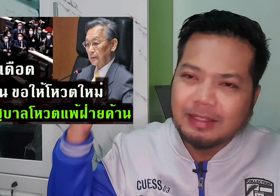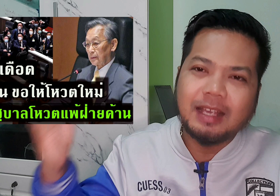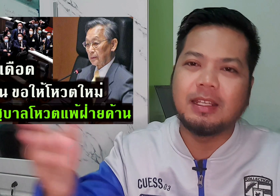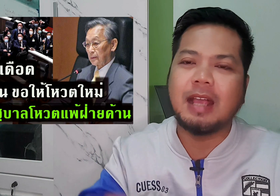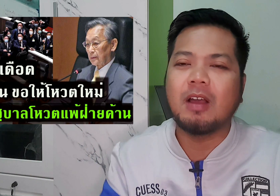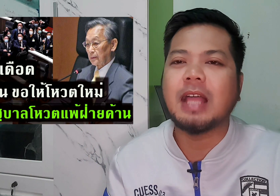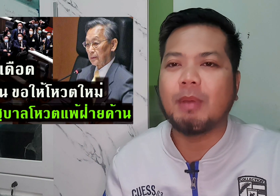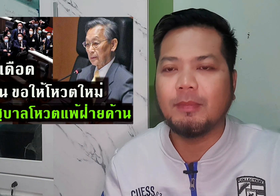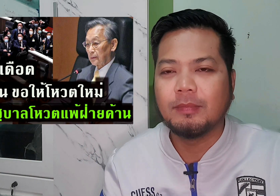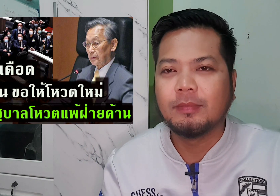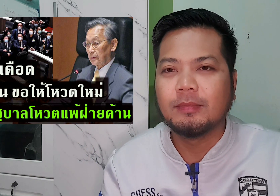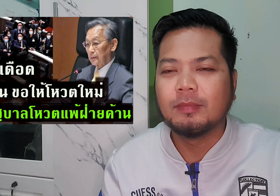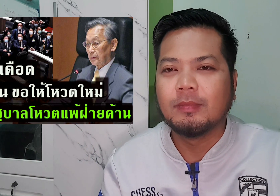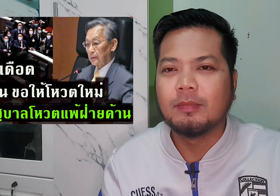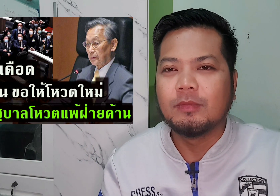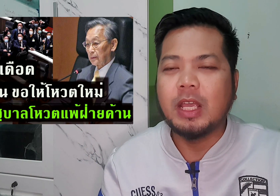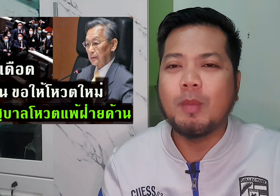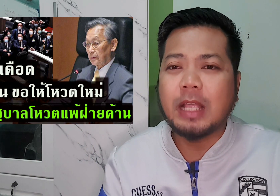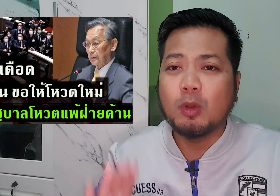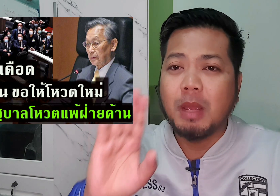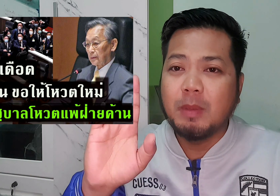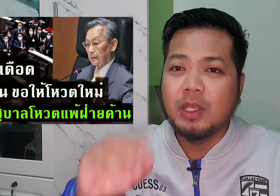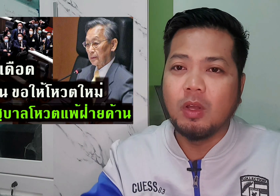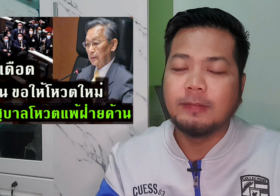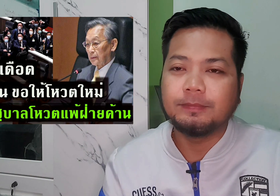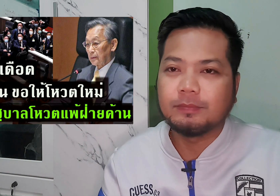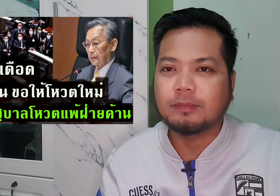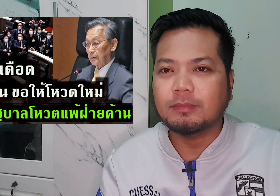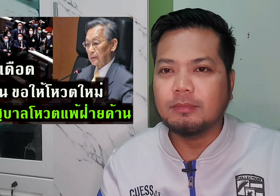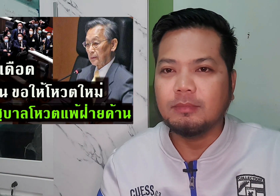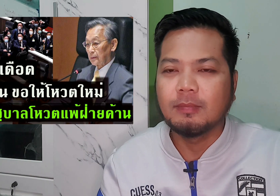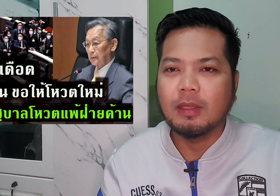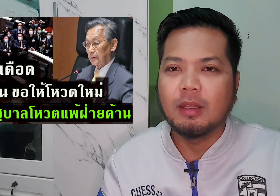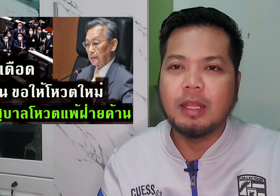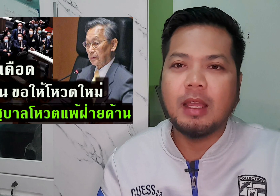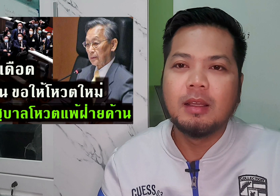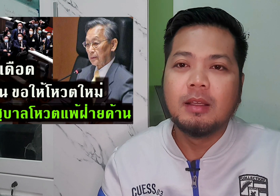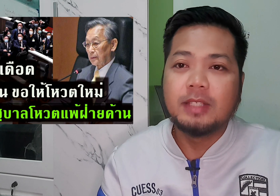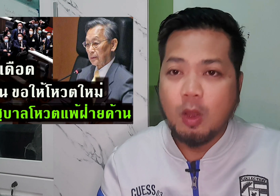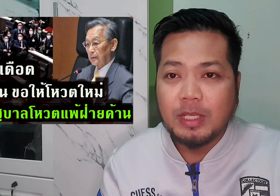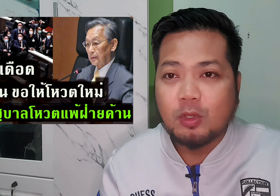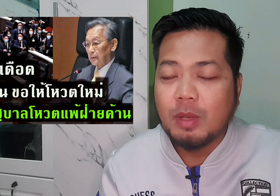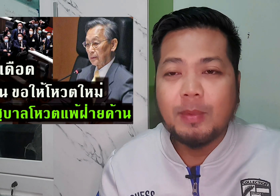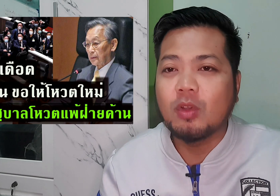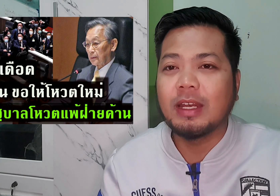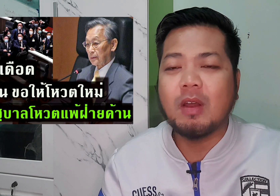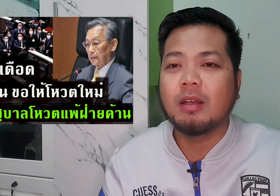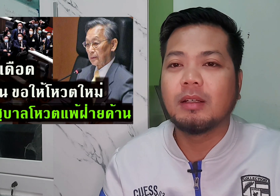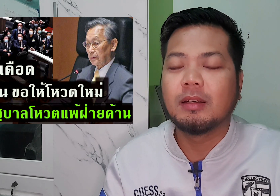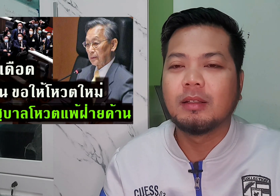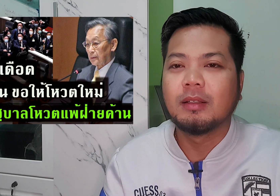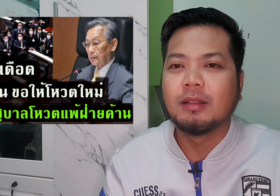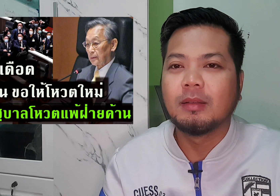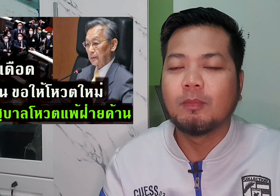าไปเลือกตั้งกันกี่ครั้งก็ตามครับเสียงของประชาชนไม่มีประโยชน์นะเสียงของประชาชนไม่มีประโยชน์อย่างแน่